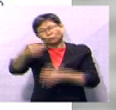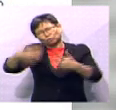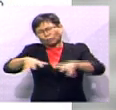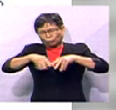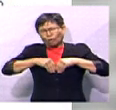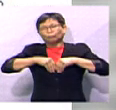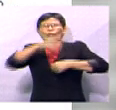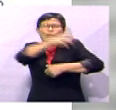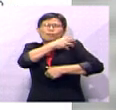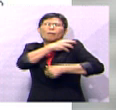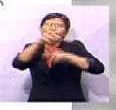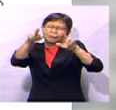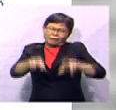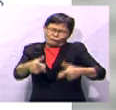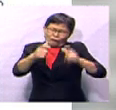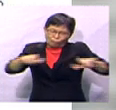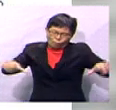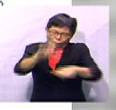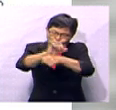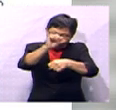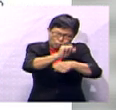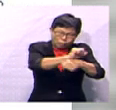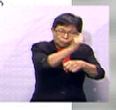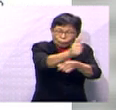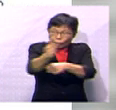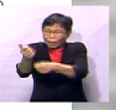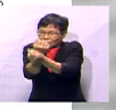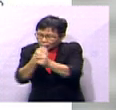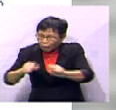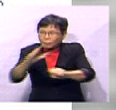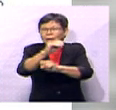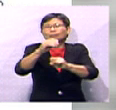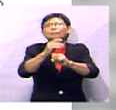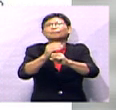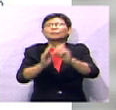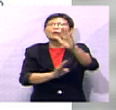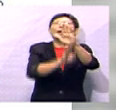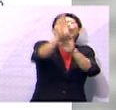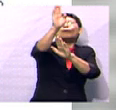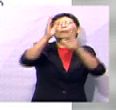menerima mandat rakyat supaya segera menjalankan tugas-tugas menyelamat dan membina semula Malaysia.